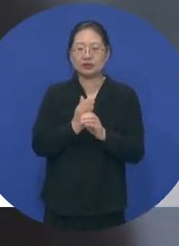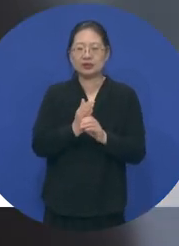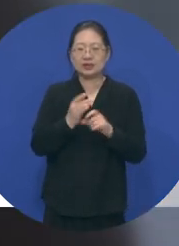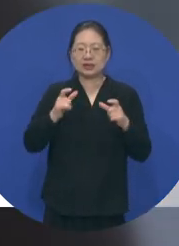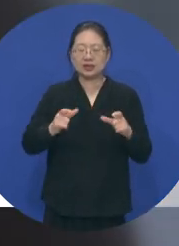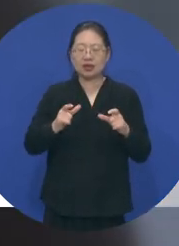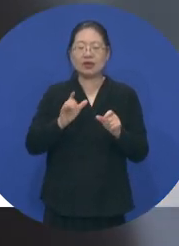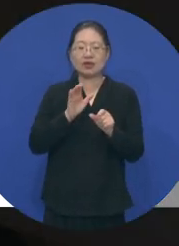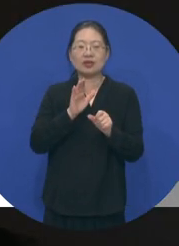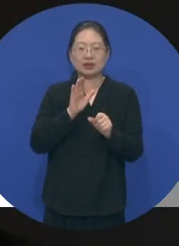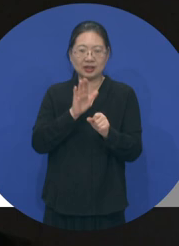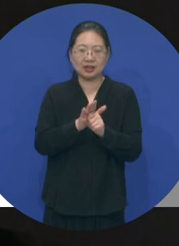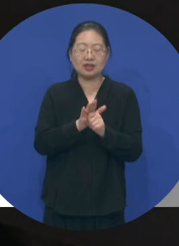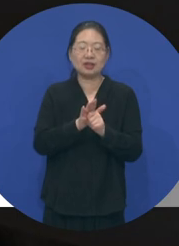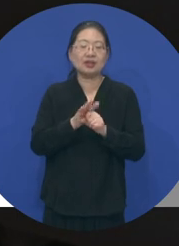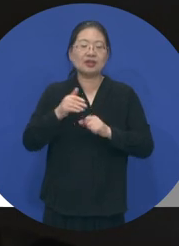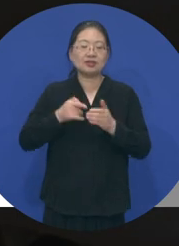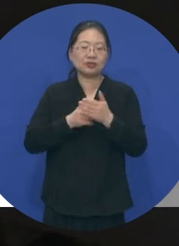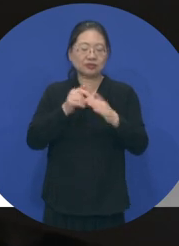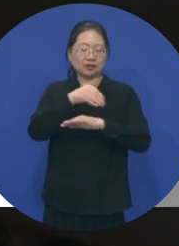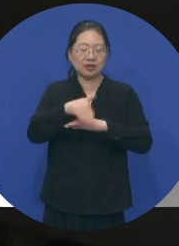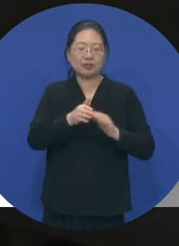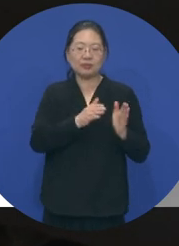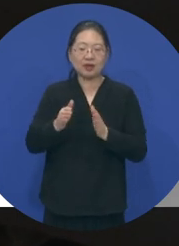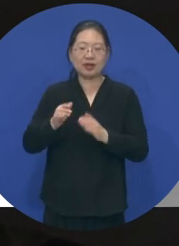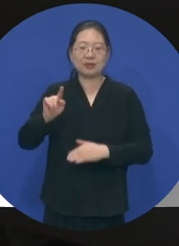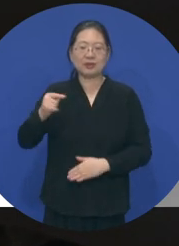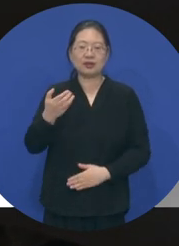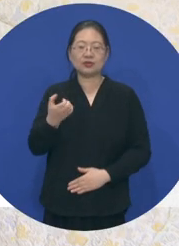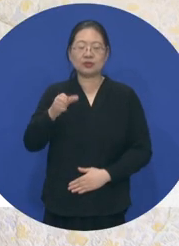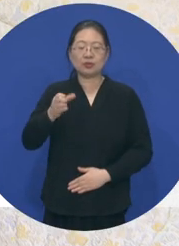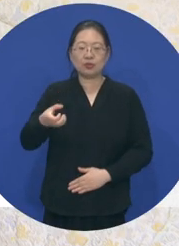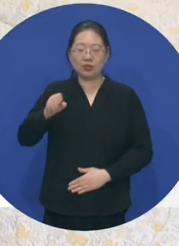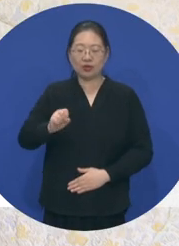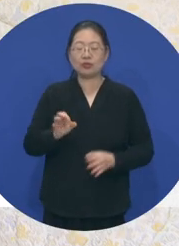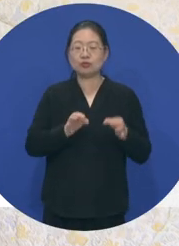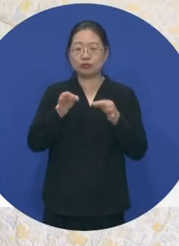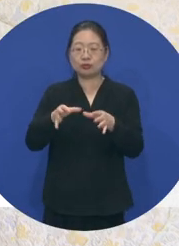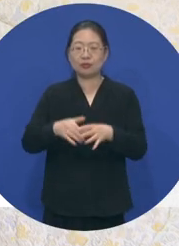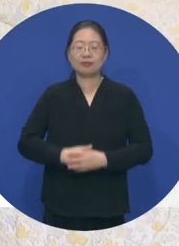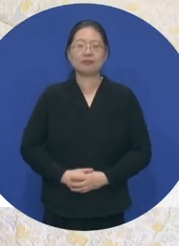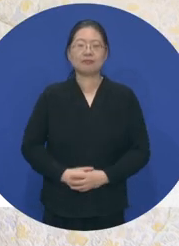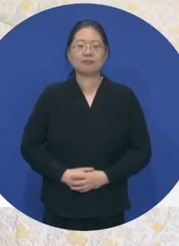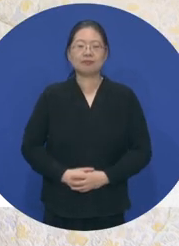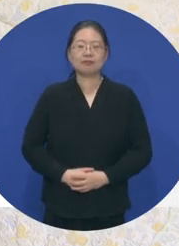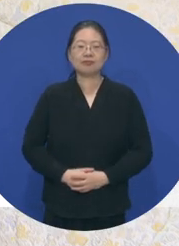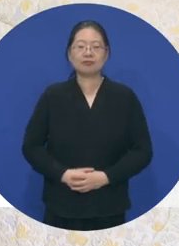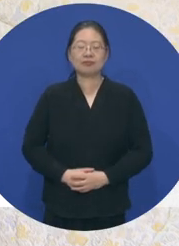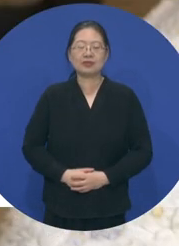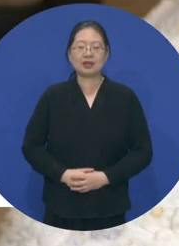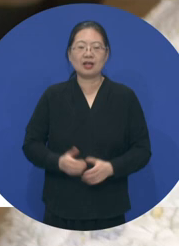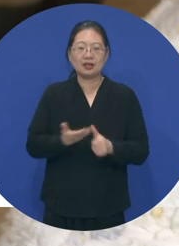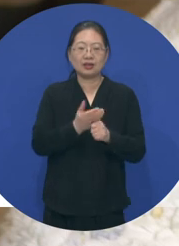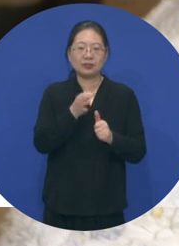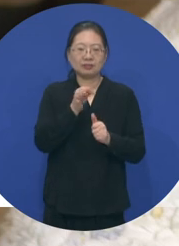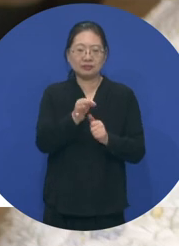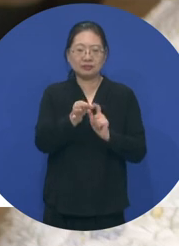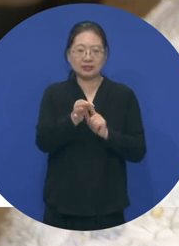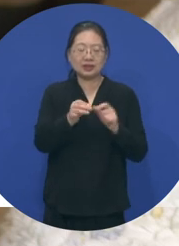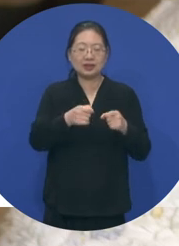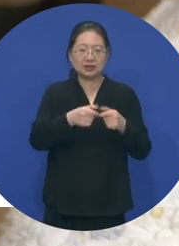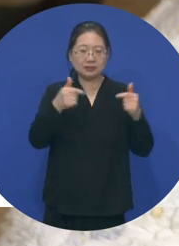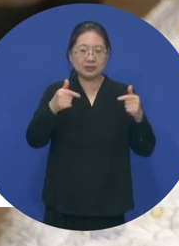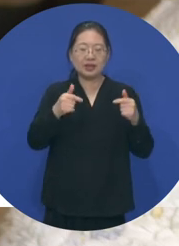강화 등의 내용을 담은 추진 계획을 수립하고 도비 195억 원을 투입해 추진합니다 이달부터 양육비 지급